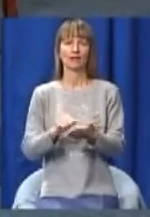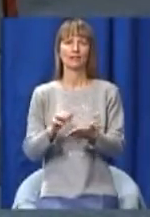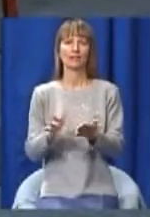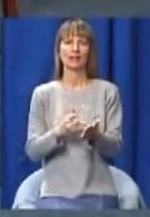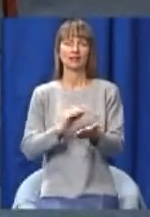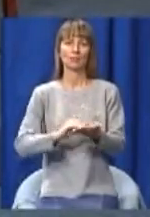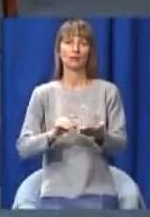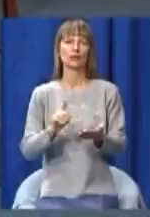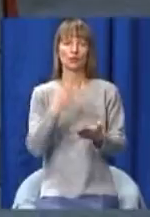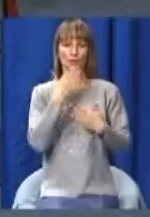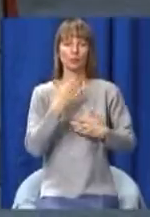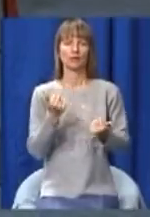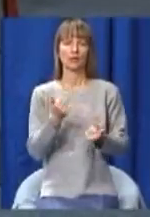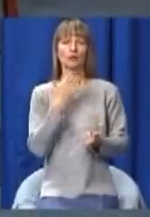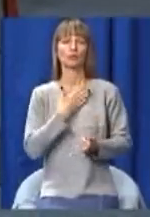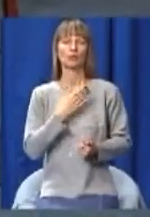що взагалом пишеш, вірші?